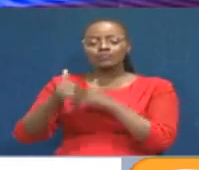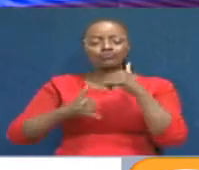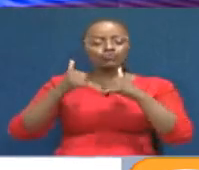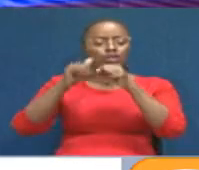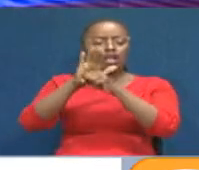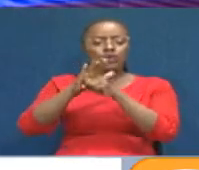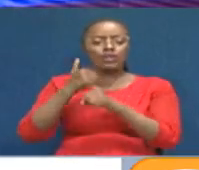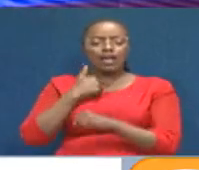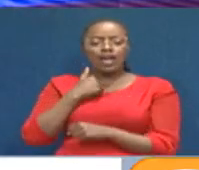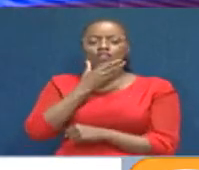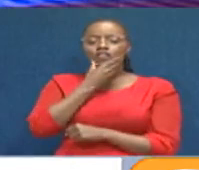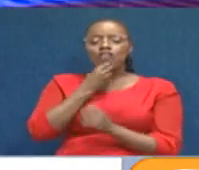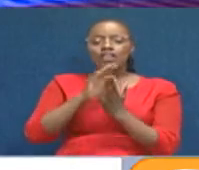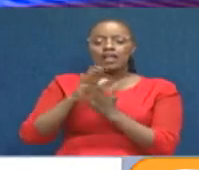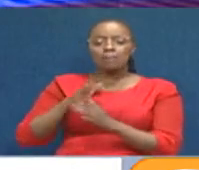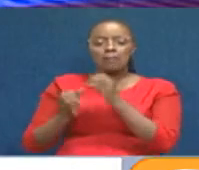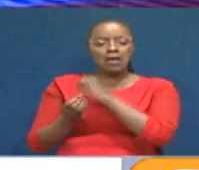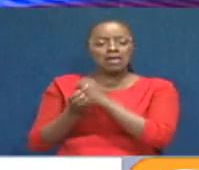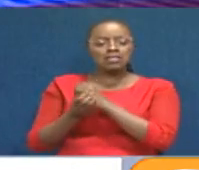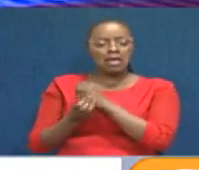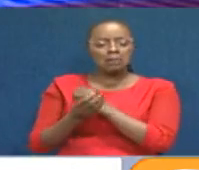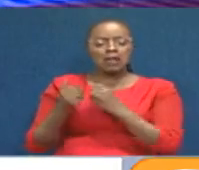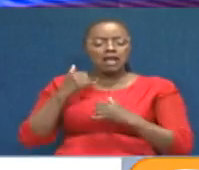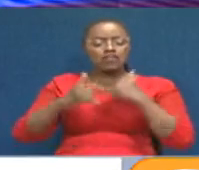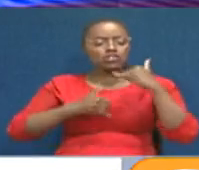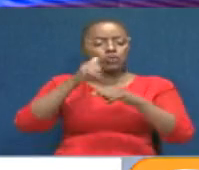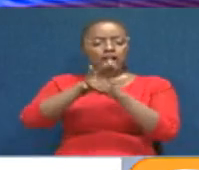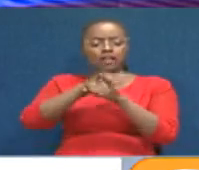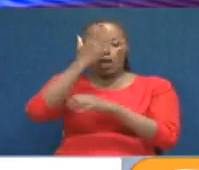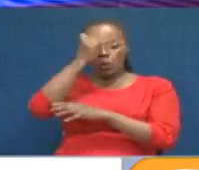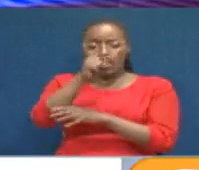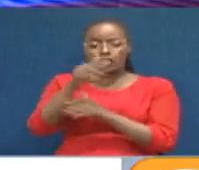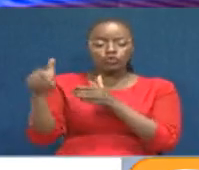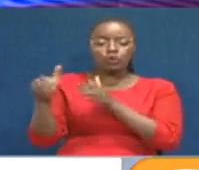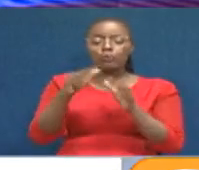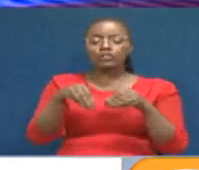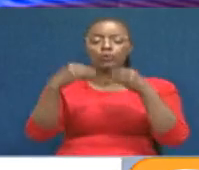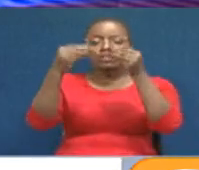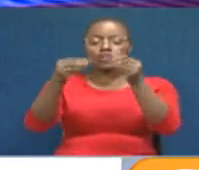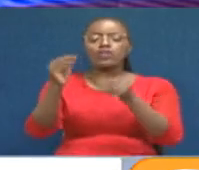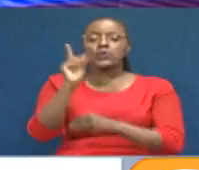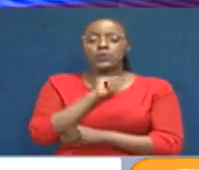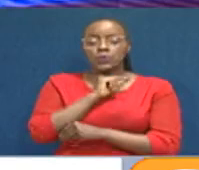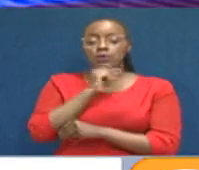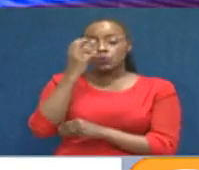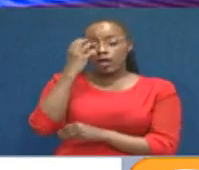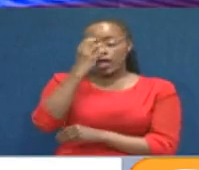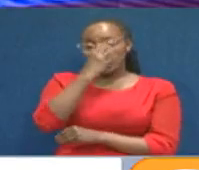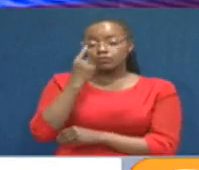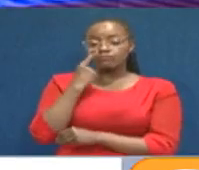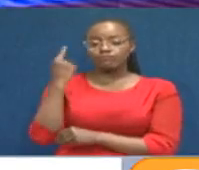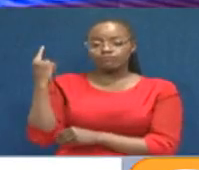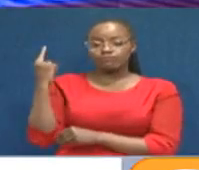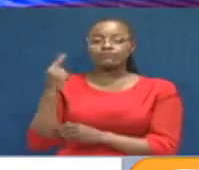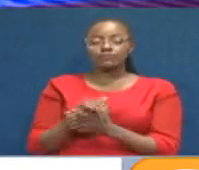yake. Baba na mamake Karua wakielezea furaha isiyo na kifani kufuatia nafasi hiyo aliyokabidhiwa Karua. Martin